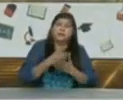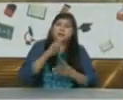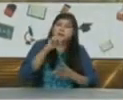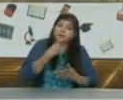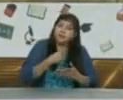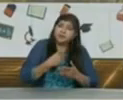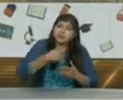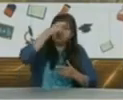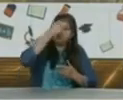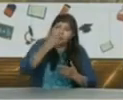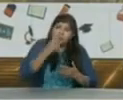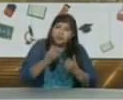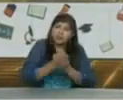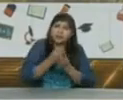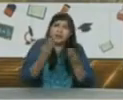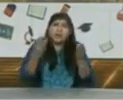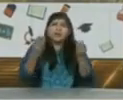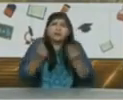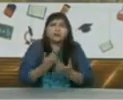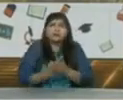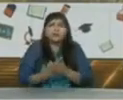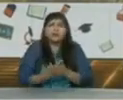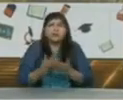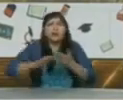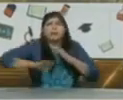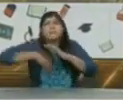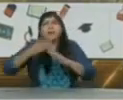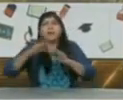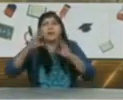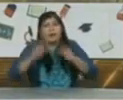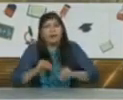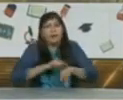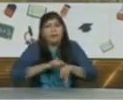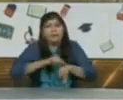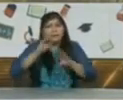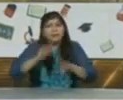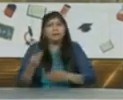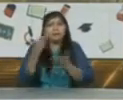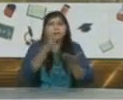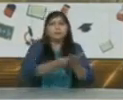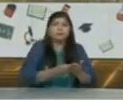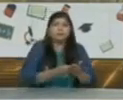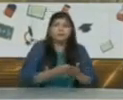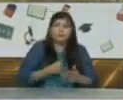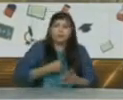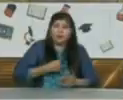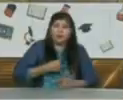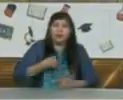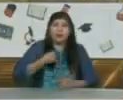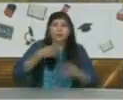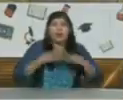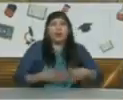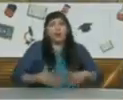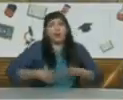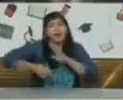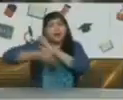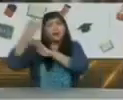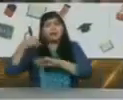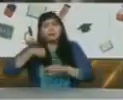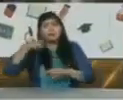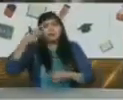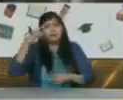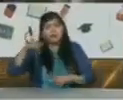करेंगे तो सरल तो और भी आसान हो जाएगा। मैं अपना अनुभव बताता हूं। जब